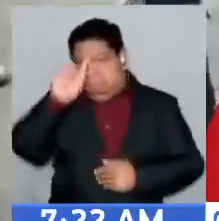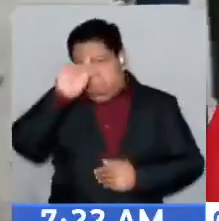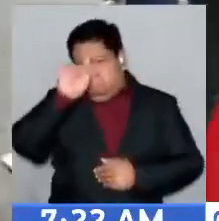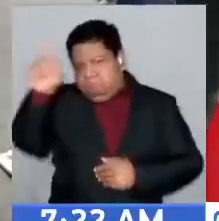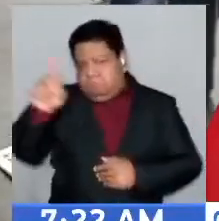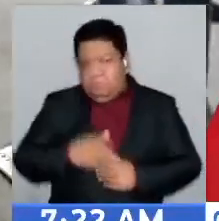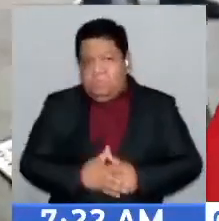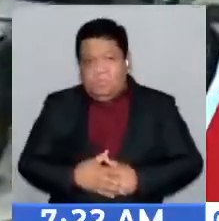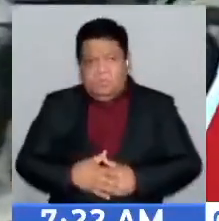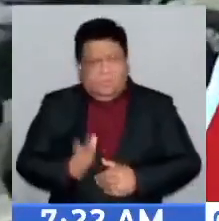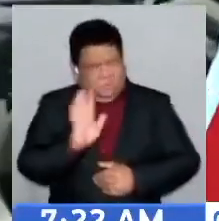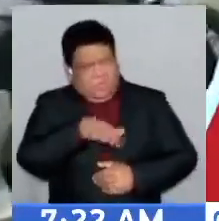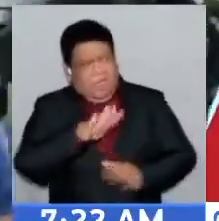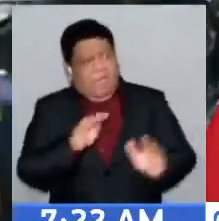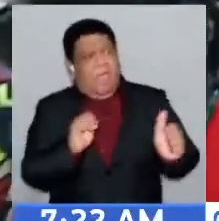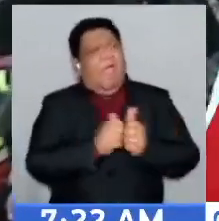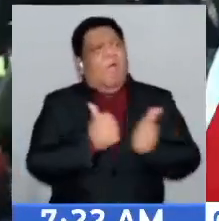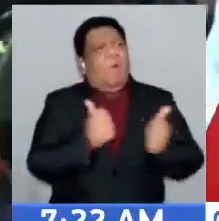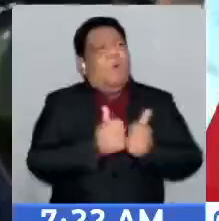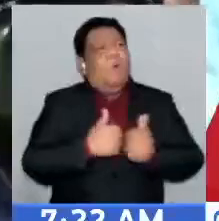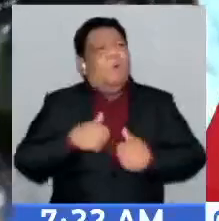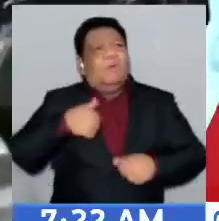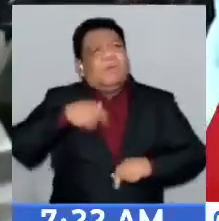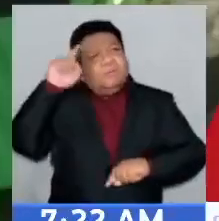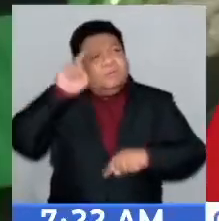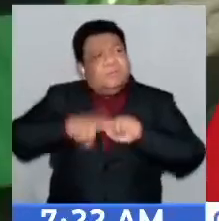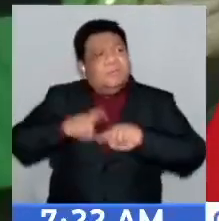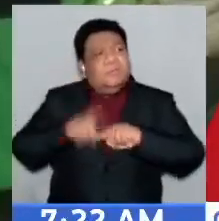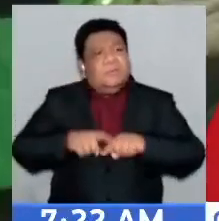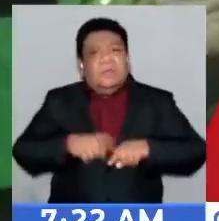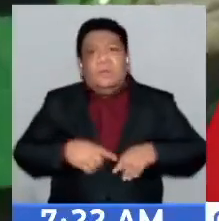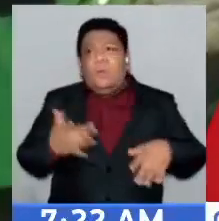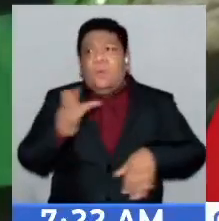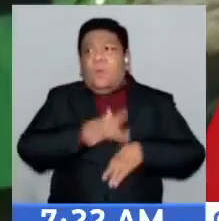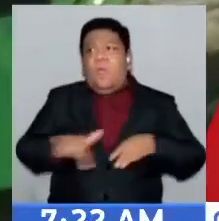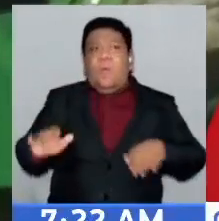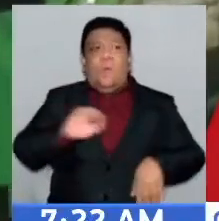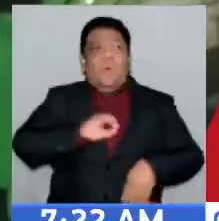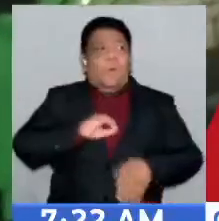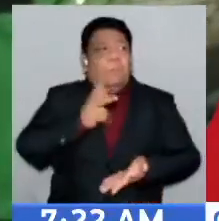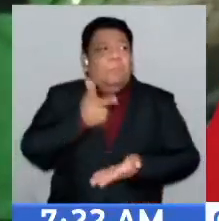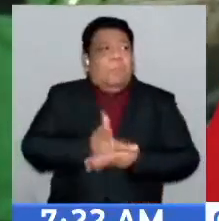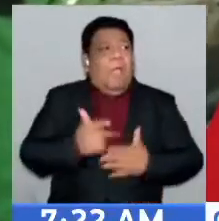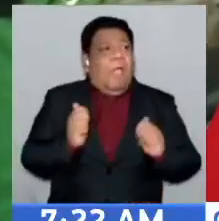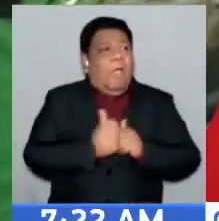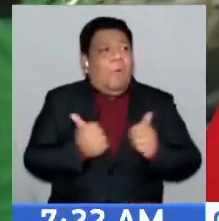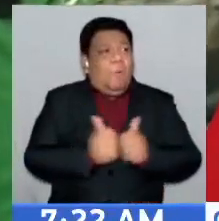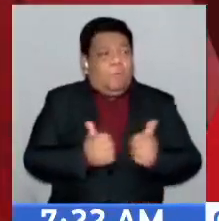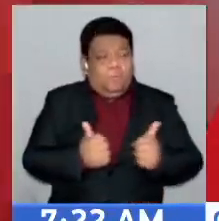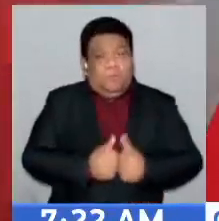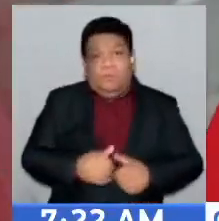silang nangungupahan lang at walang sariling parking? Narito ang sagot ng MMDA dyan.